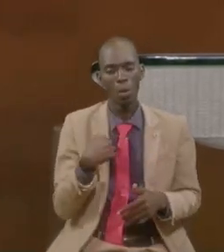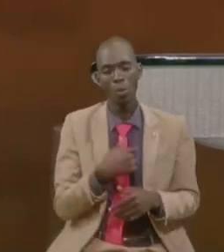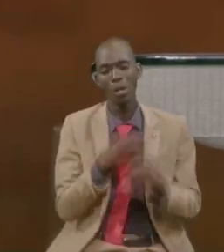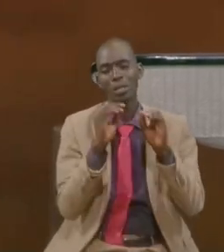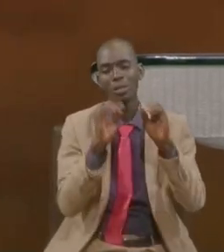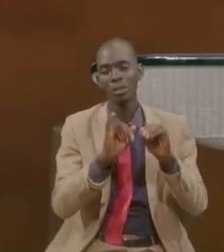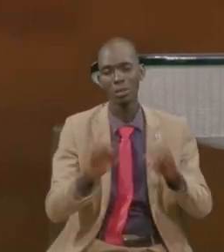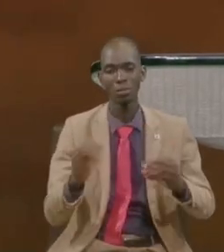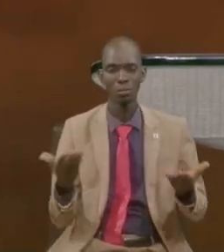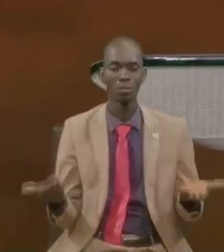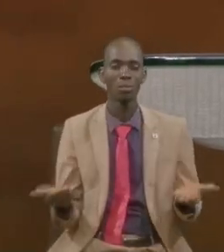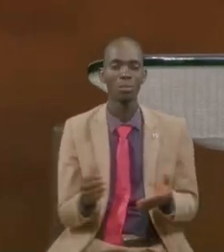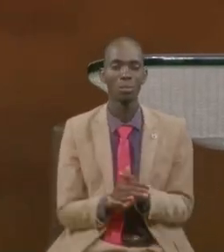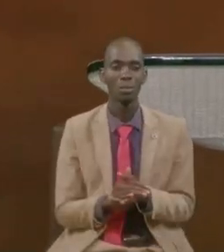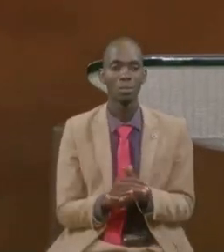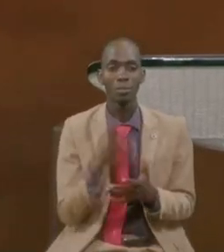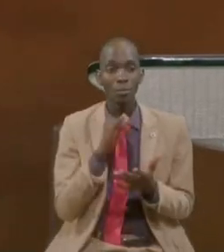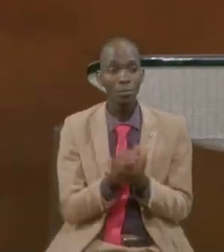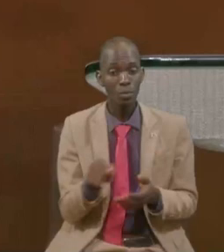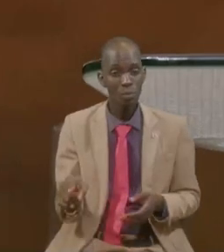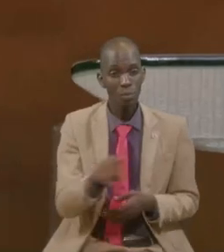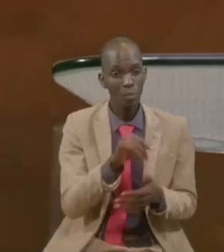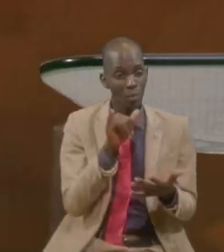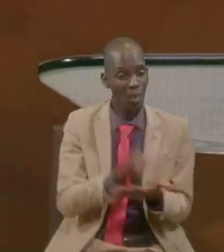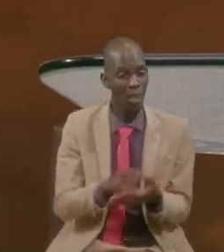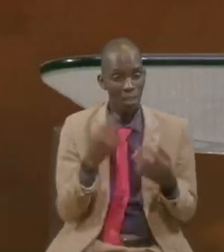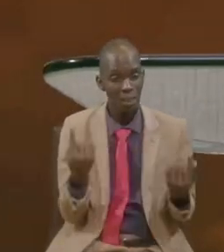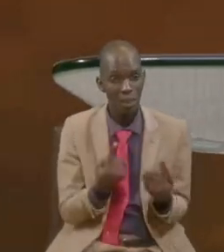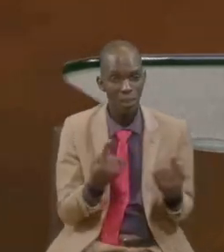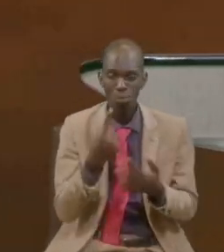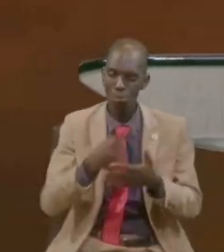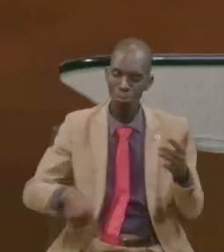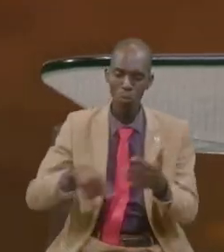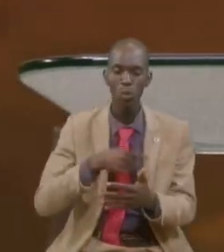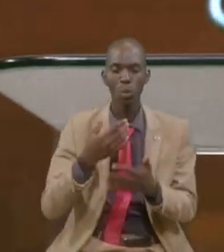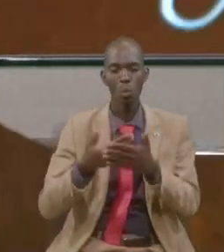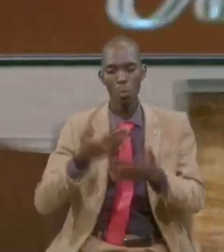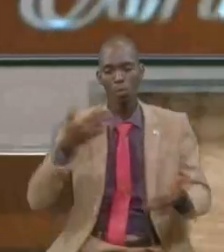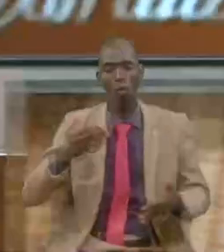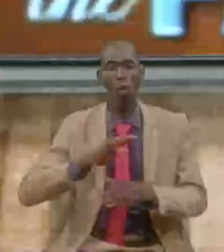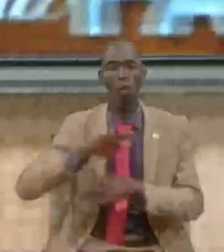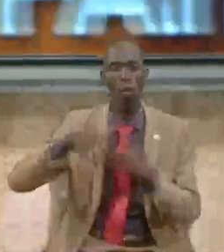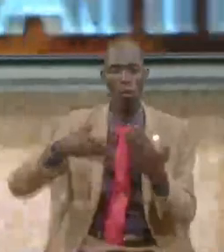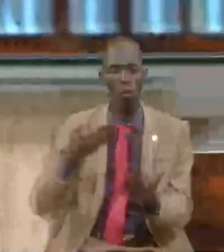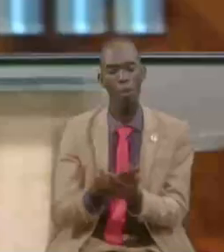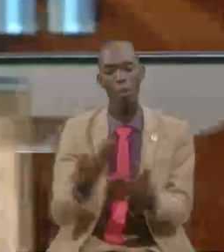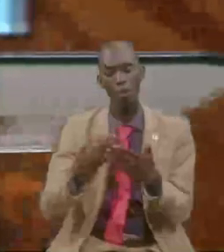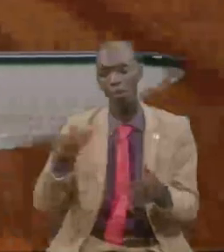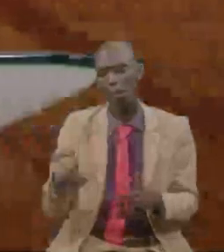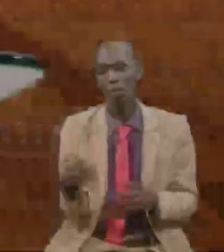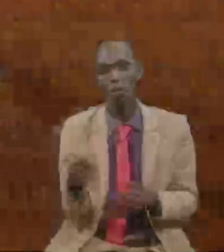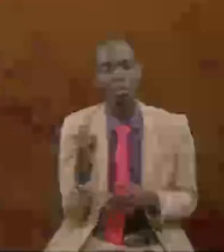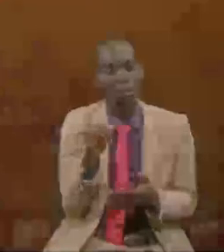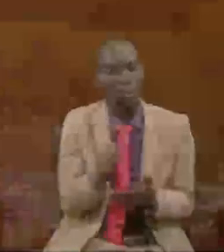donc? Et que ceux qui pêchent là, alors il faut les